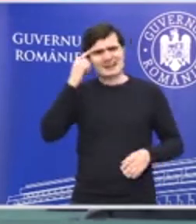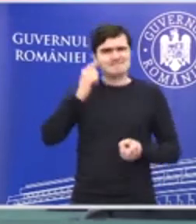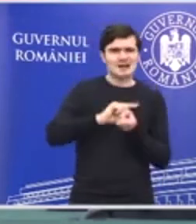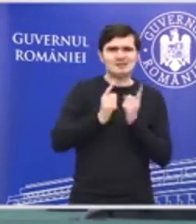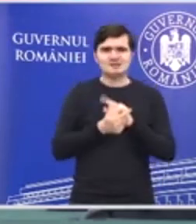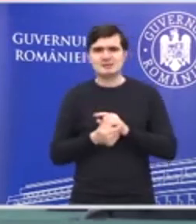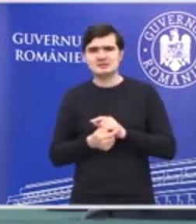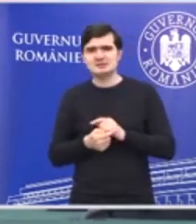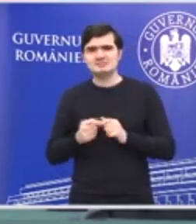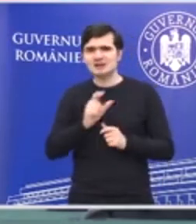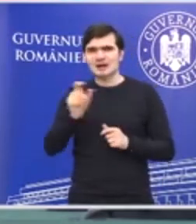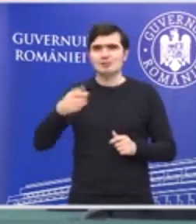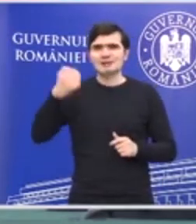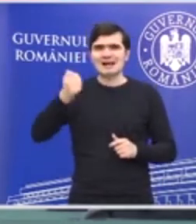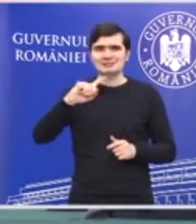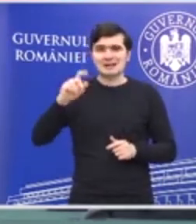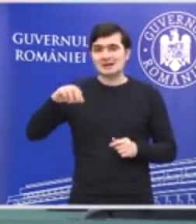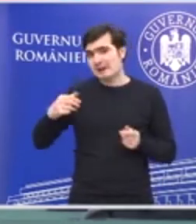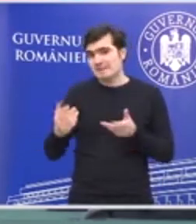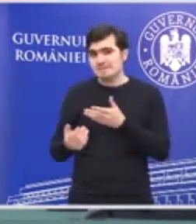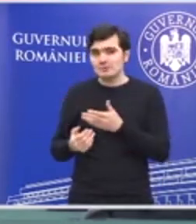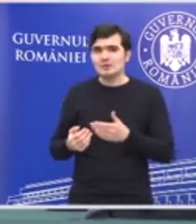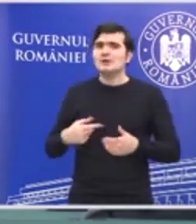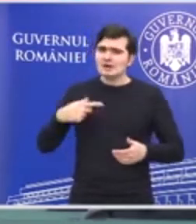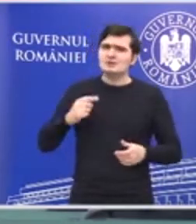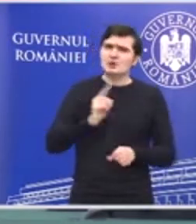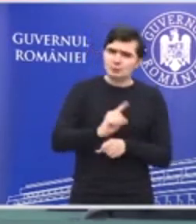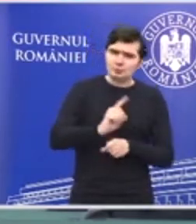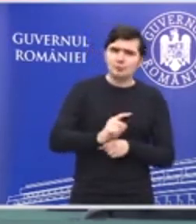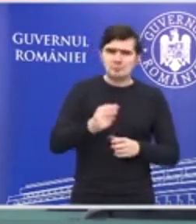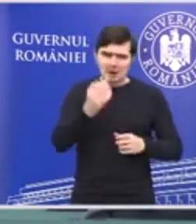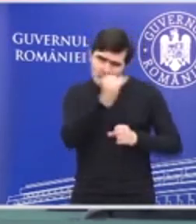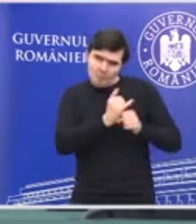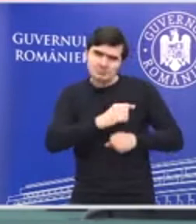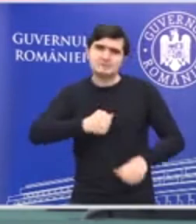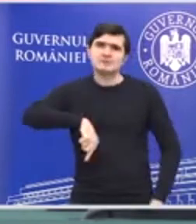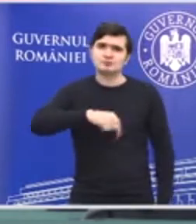un aspect pe care l-am sesizat cu toții.